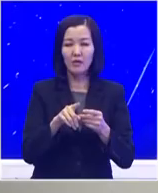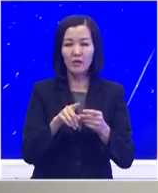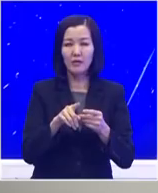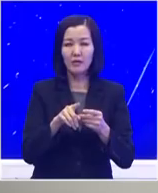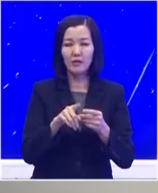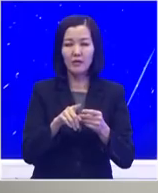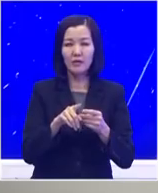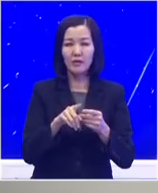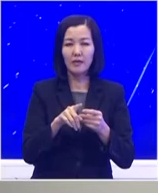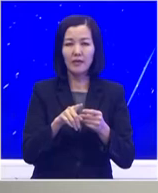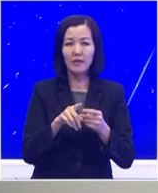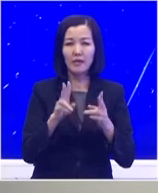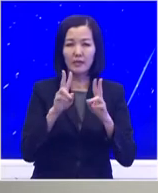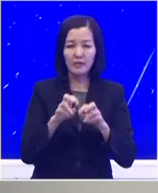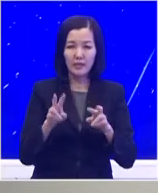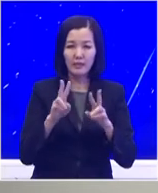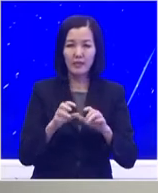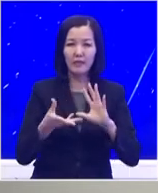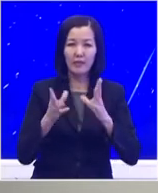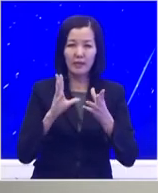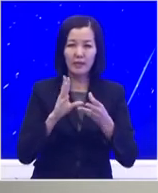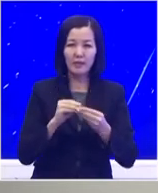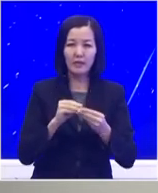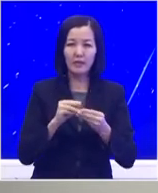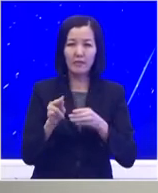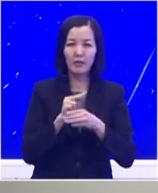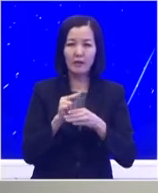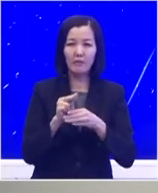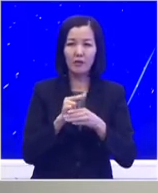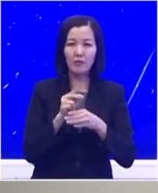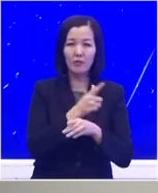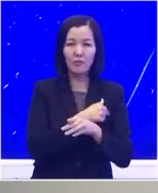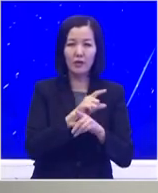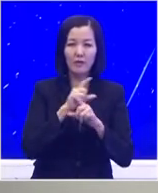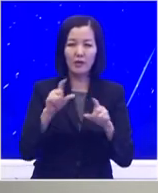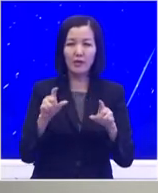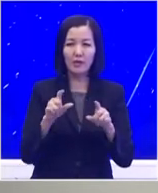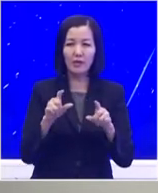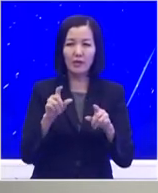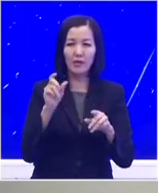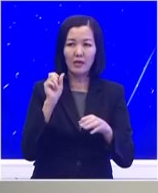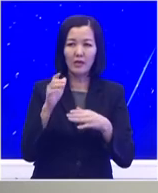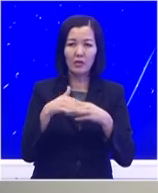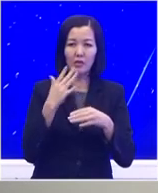қателіктердің негізі анықталып, және сол бүкіл емдеу мекемелеріне таныстырылды.